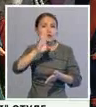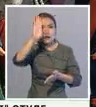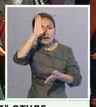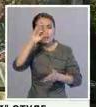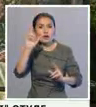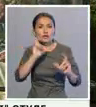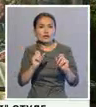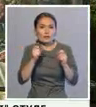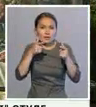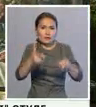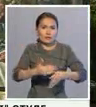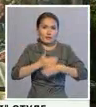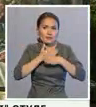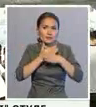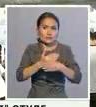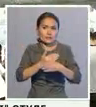орындарын таңдады.